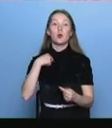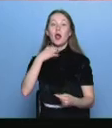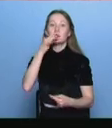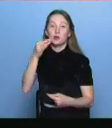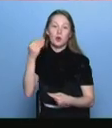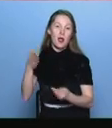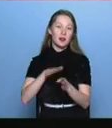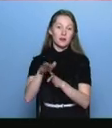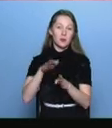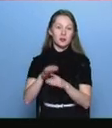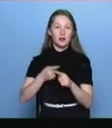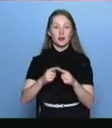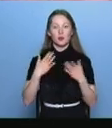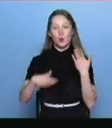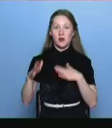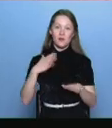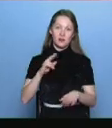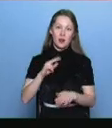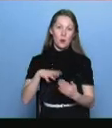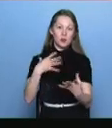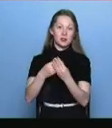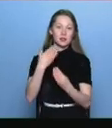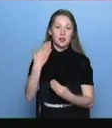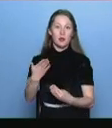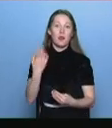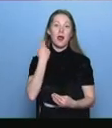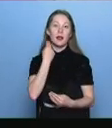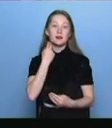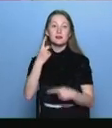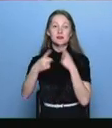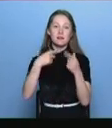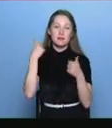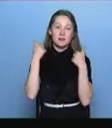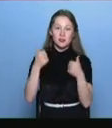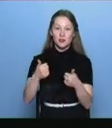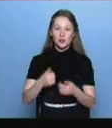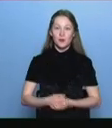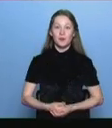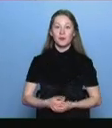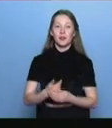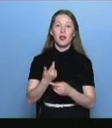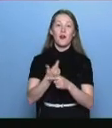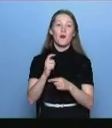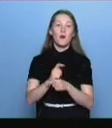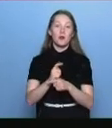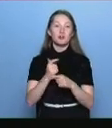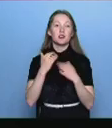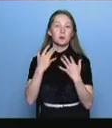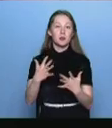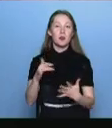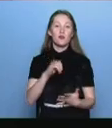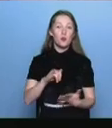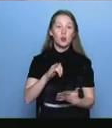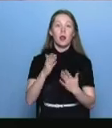просто удовольствие работать с ними. Уровень произношения английского замечательный. Очень редкую программу не только для Удмуртии, но и даже